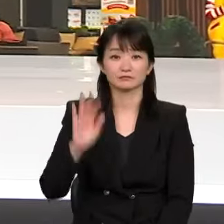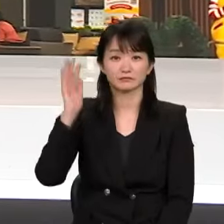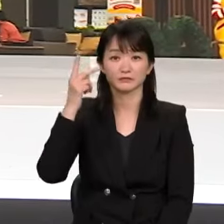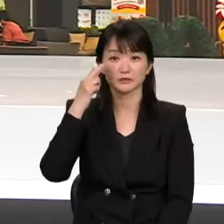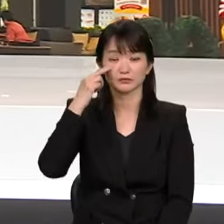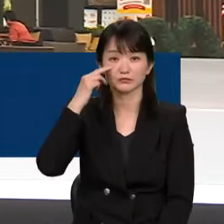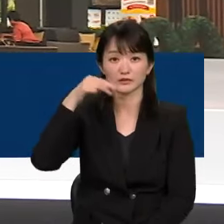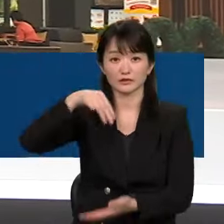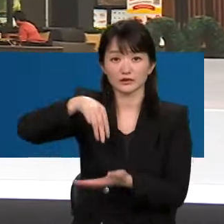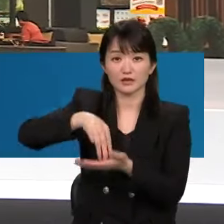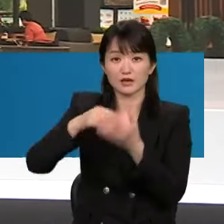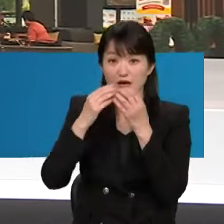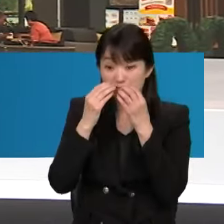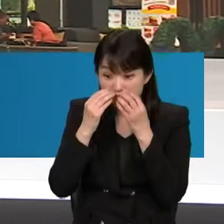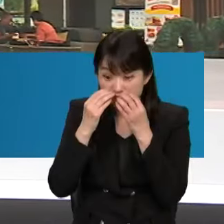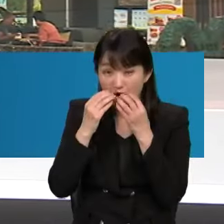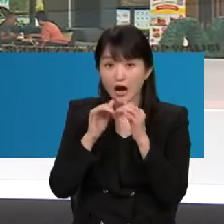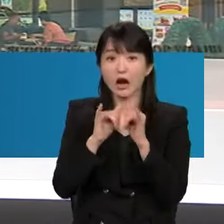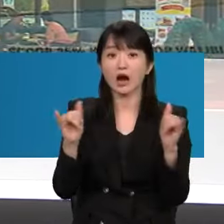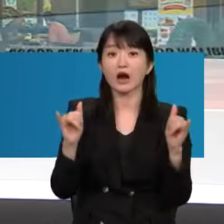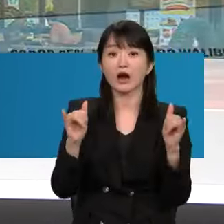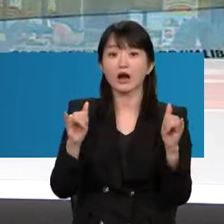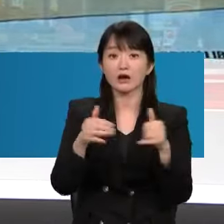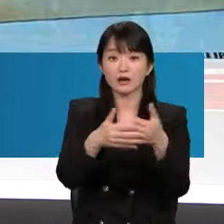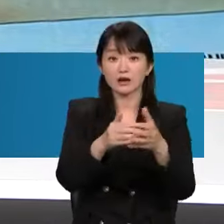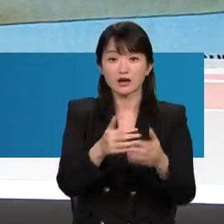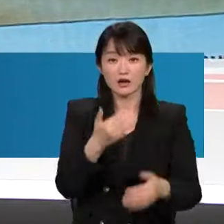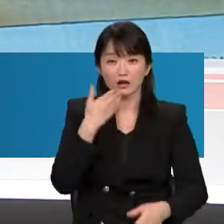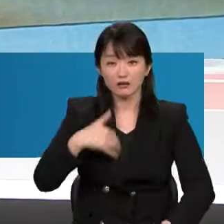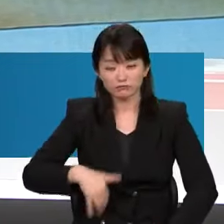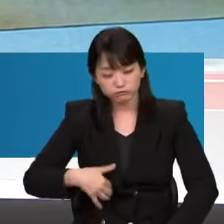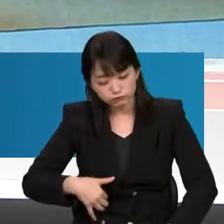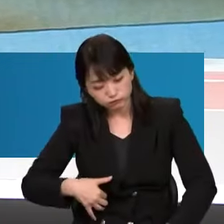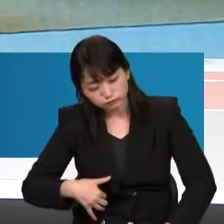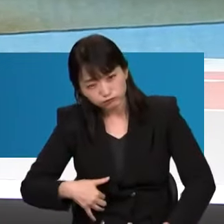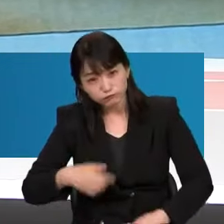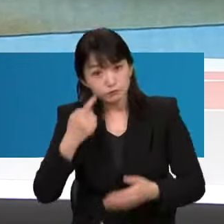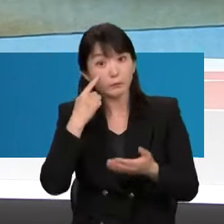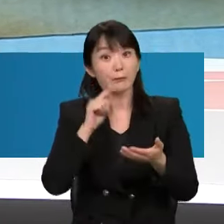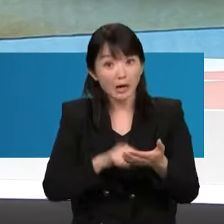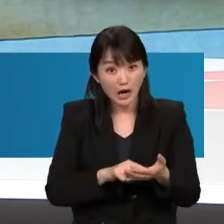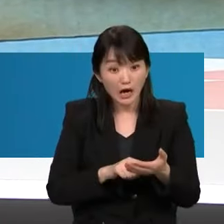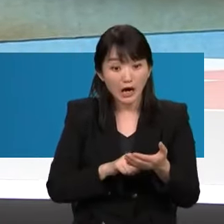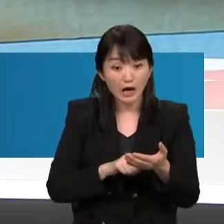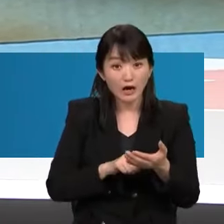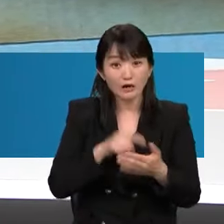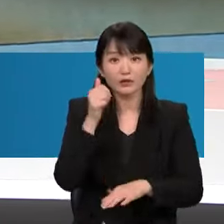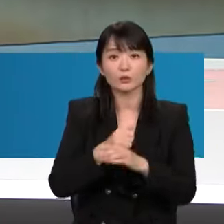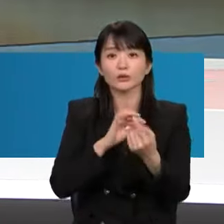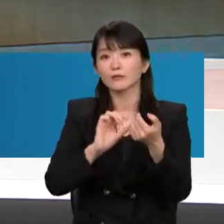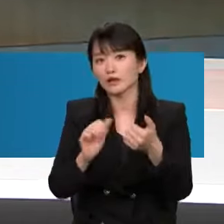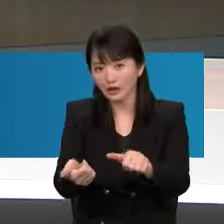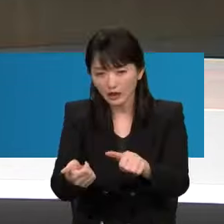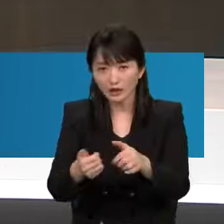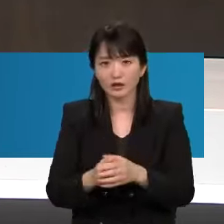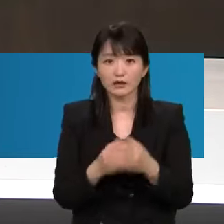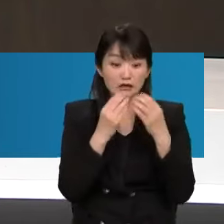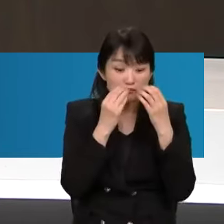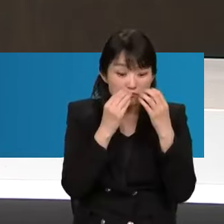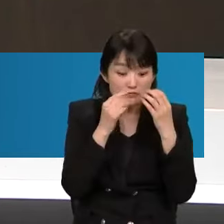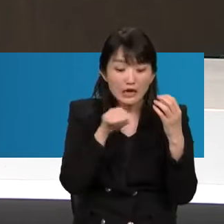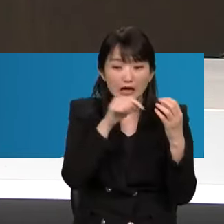최근 미국에서 맥도날드 햄버거를 먹은 사람들이 집단 식중독 증세를 보이다 급기야 한 명이 사망했는데